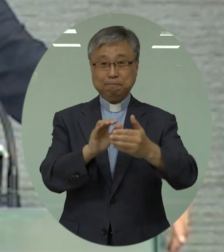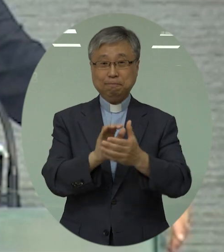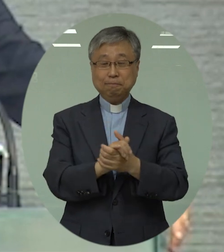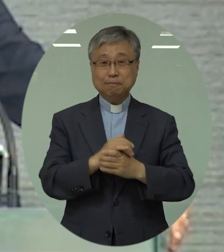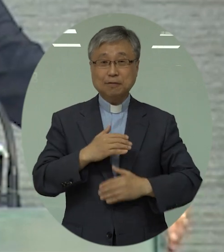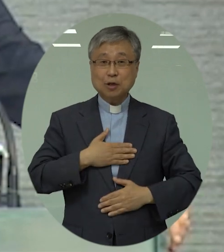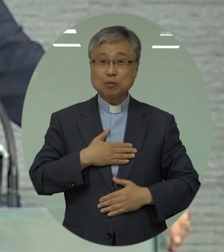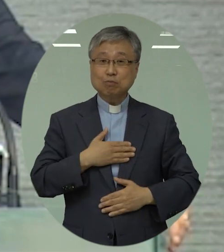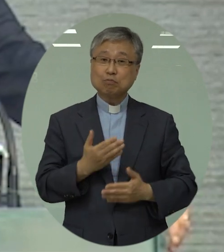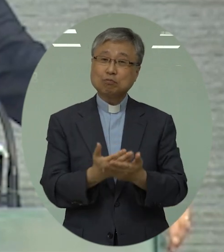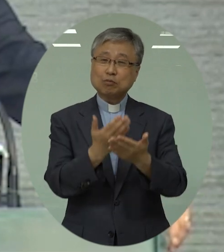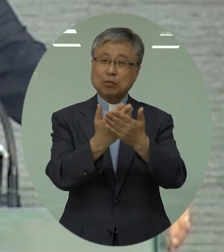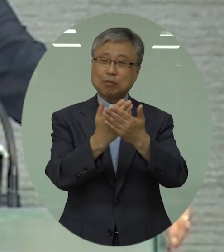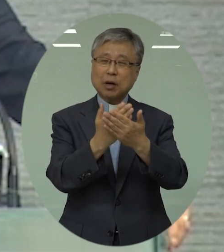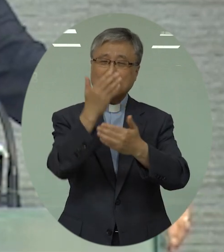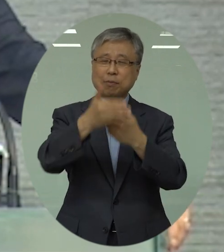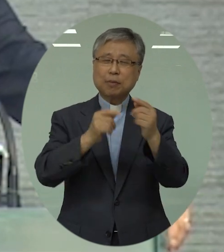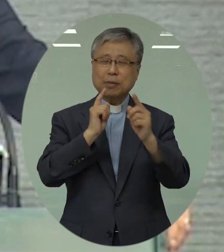사경회가 있었는데